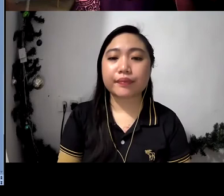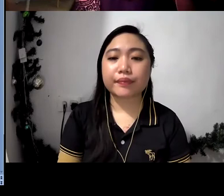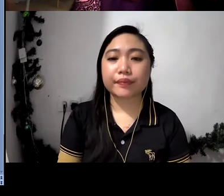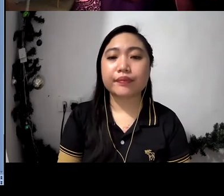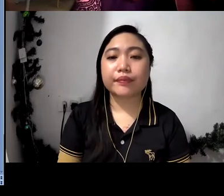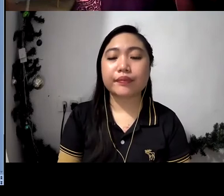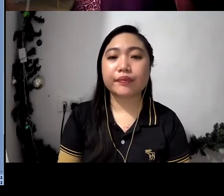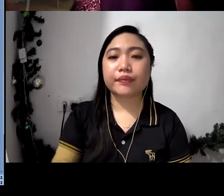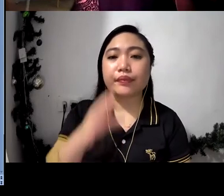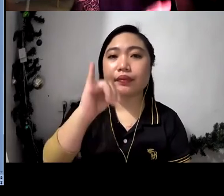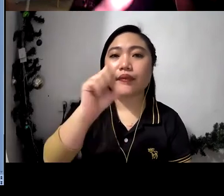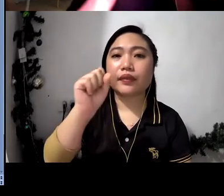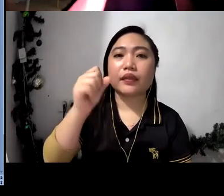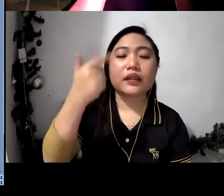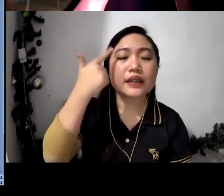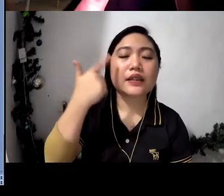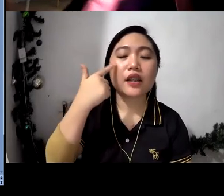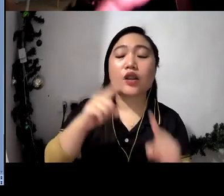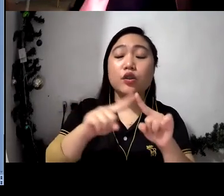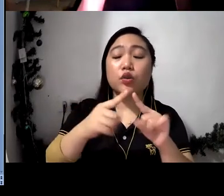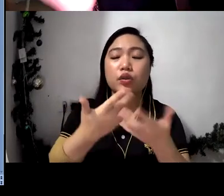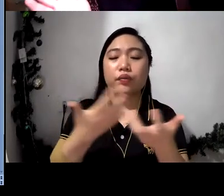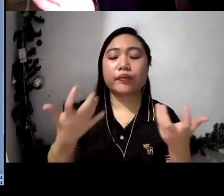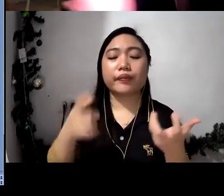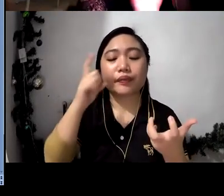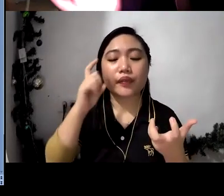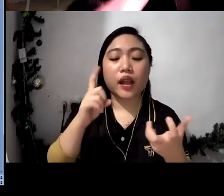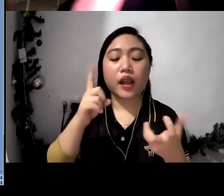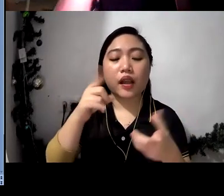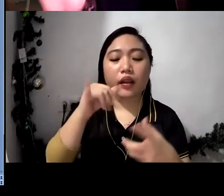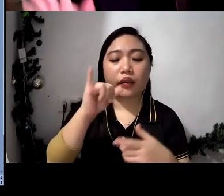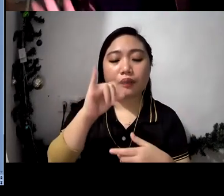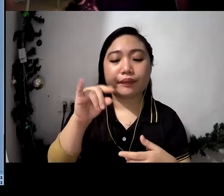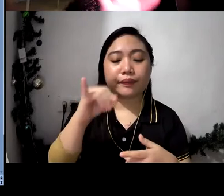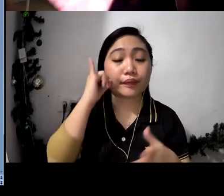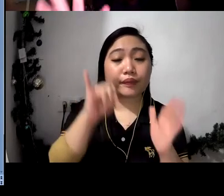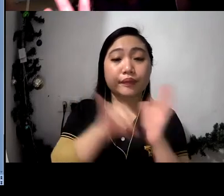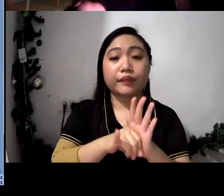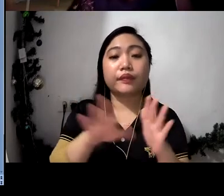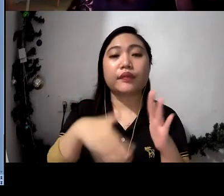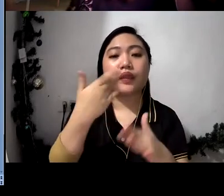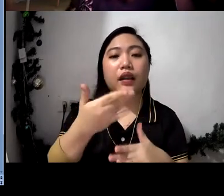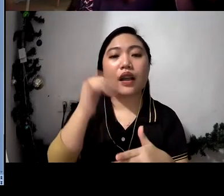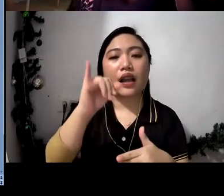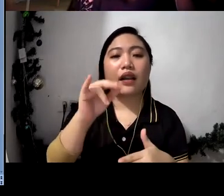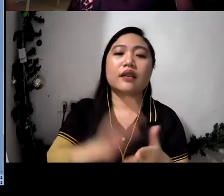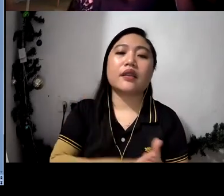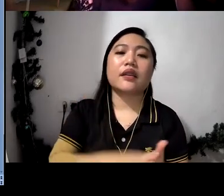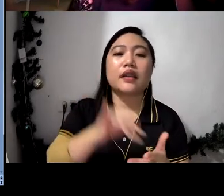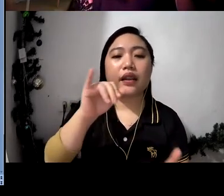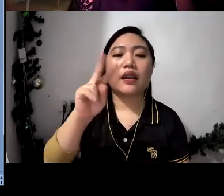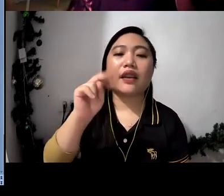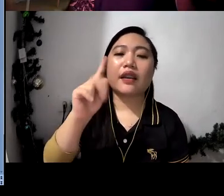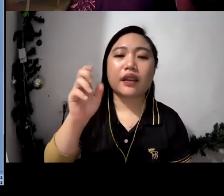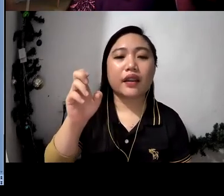orientation, gender identity. Okay, yan yung I is the intersex. Okay, so yan yung malaki yan na usapin, ano? So, at dahil